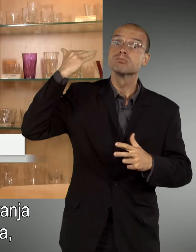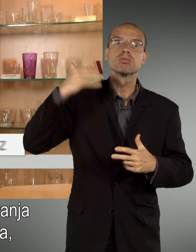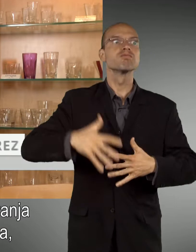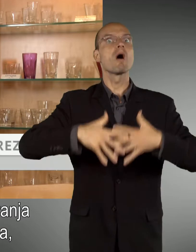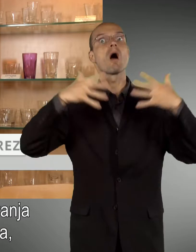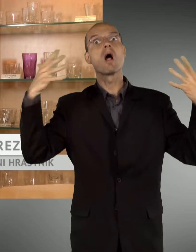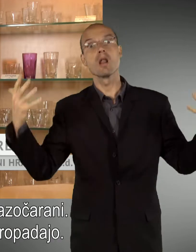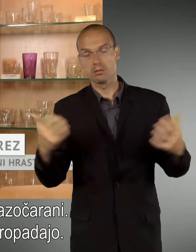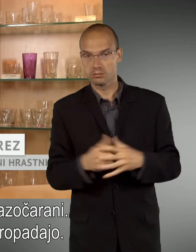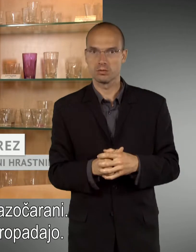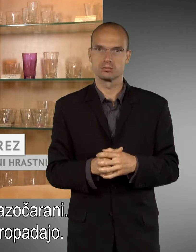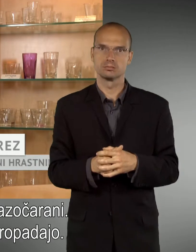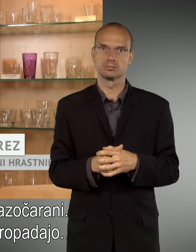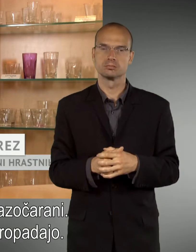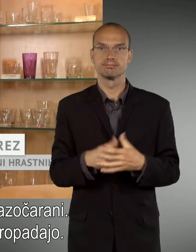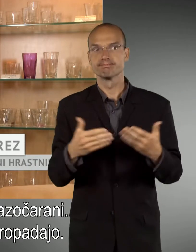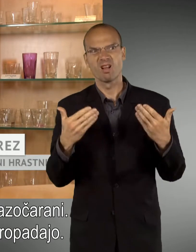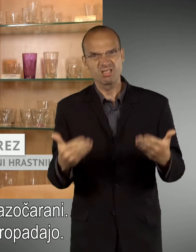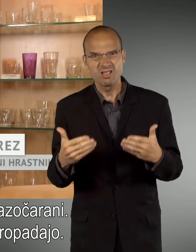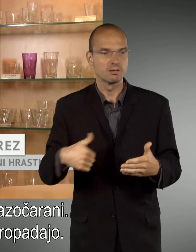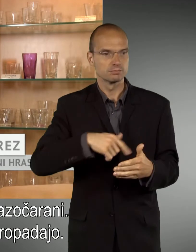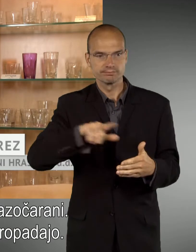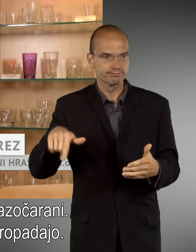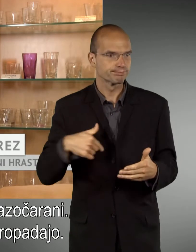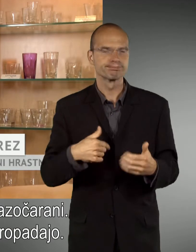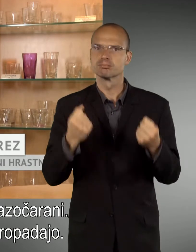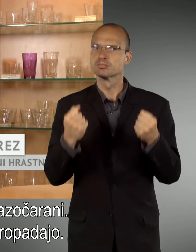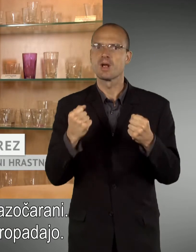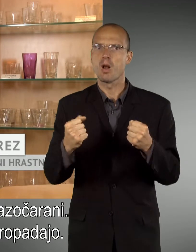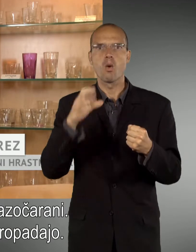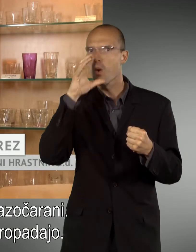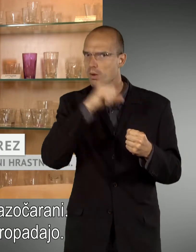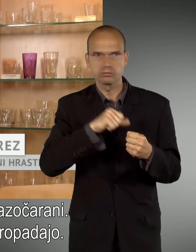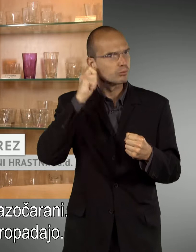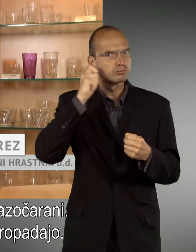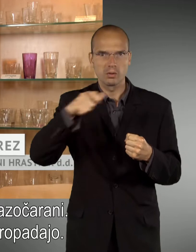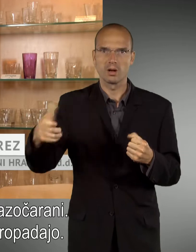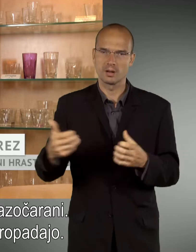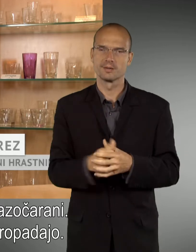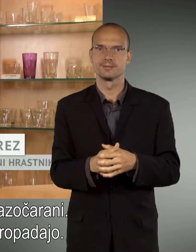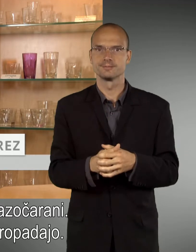ne? Samo danes smo kar razočarani. Ni